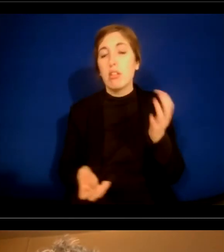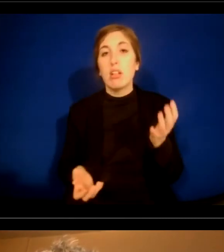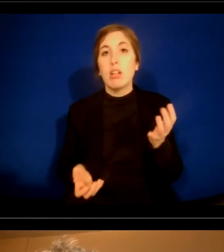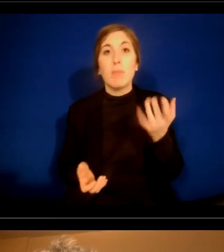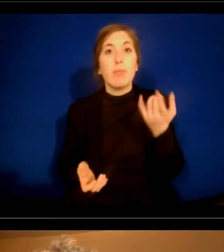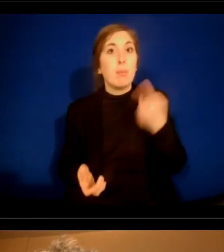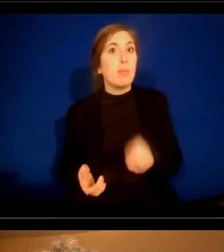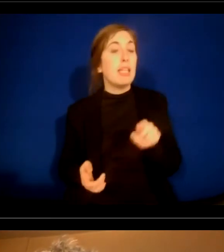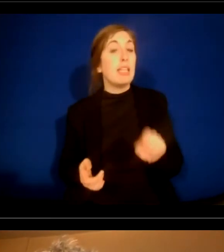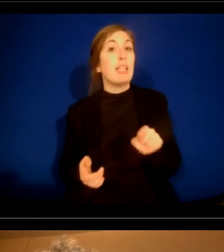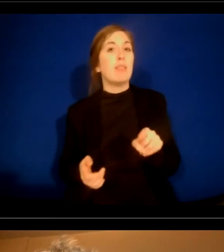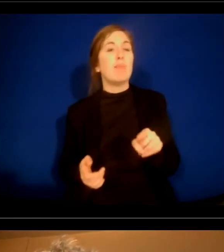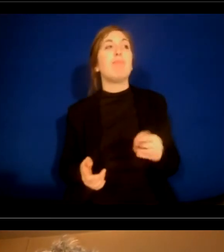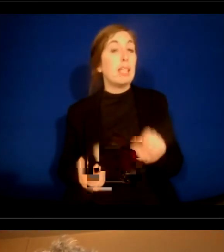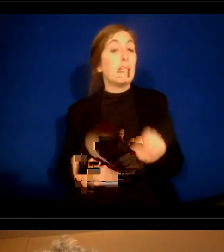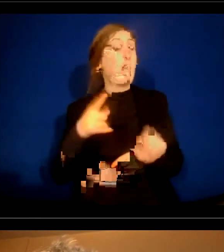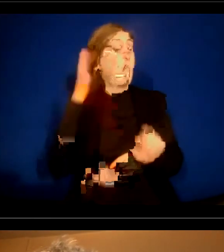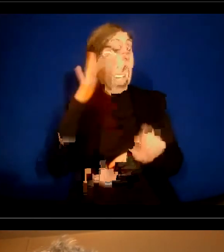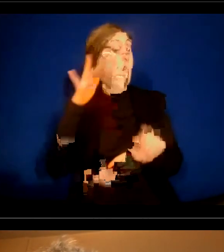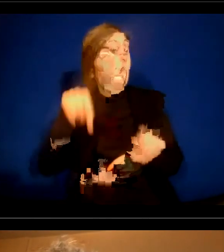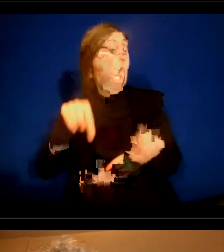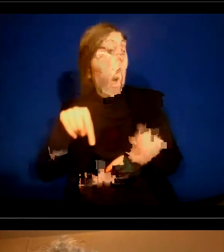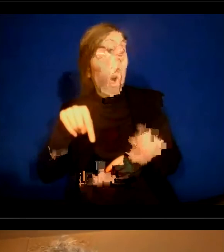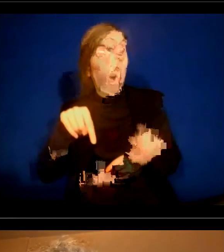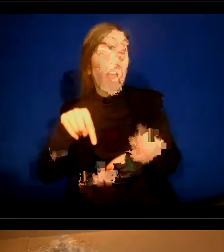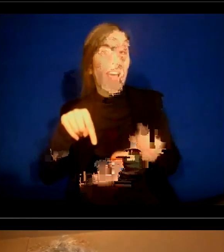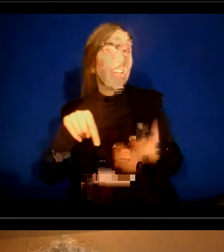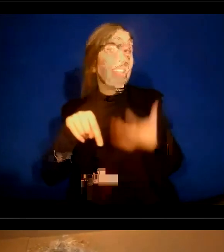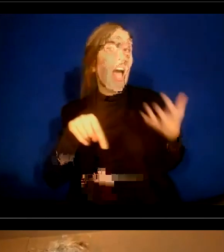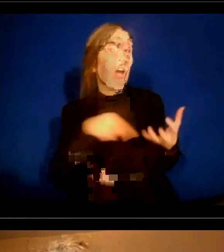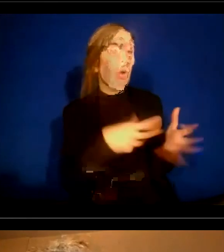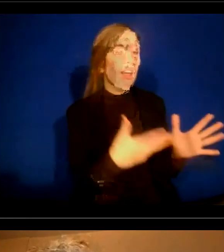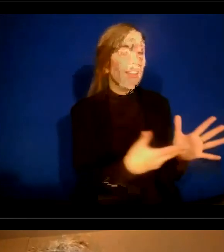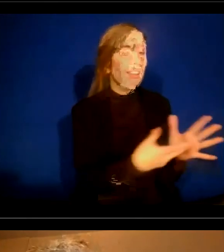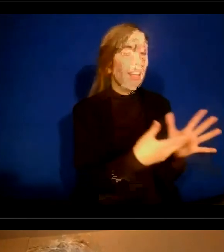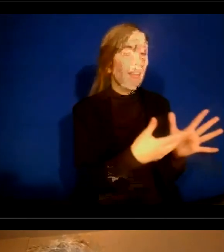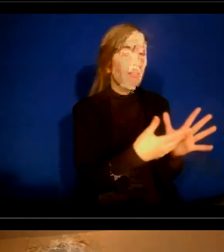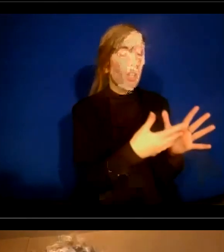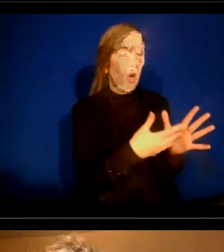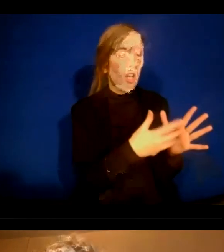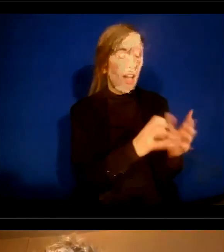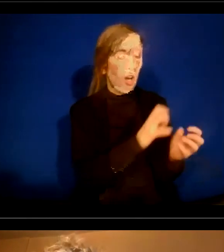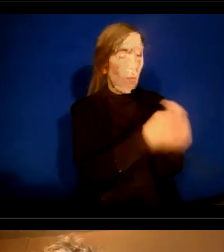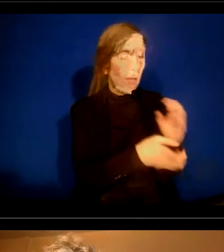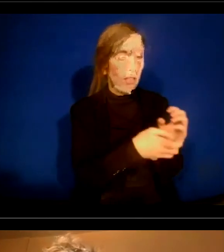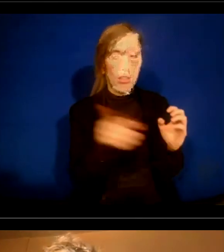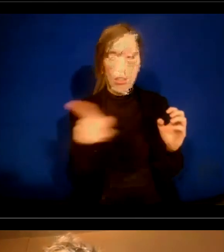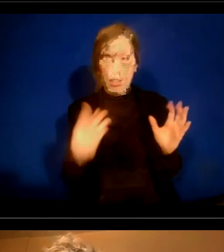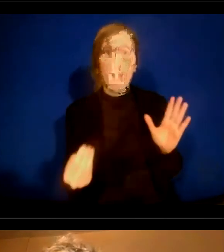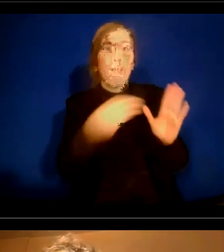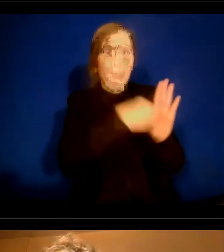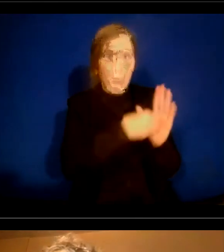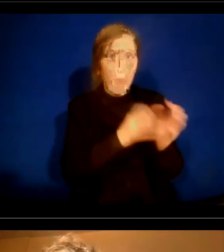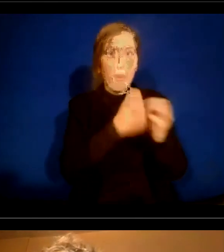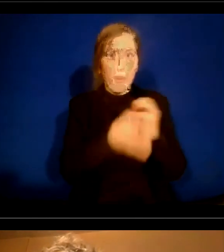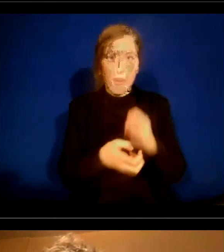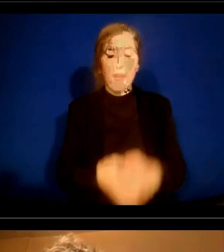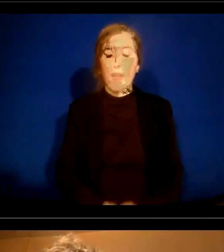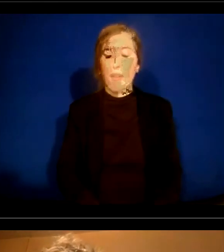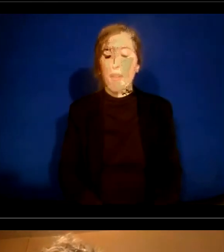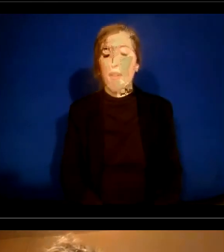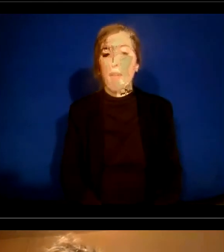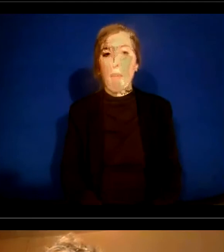attraverso forme di associazioni tanto diverse e che sta accadendo mentre parliamo. Quindi molto probabilmente si sentirà nei prossimi